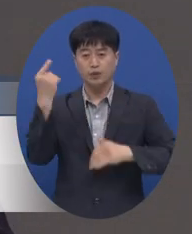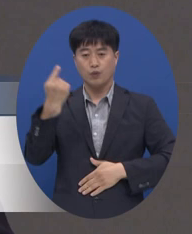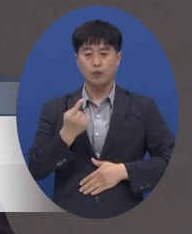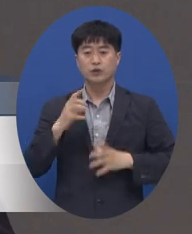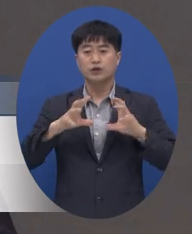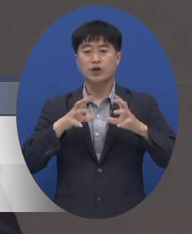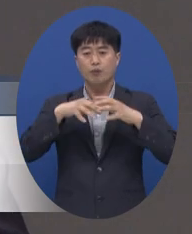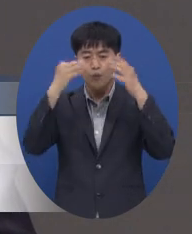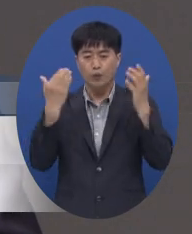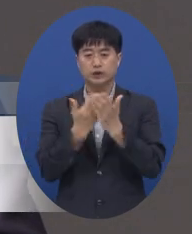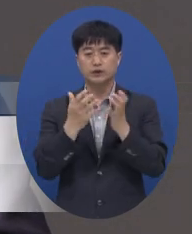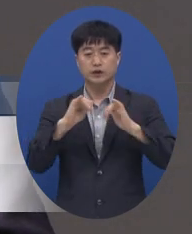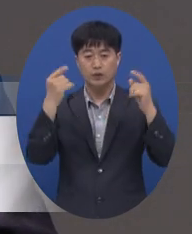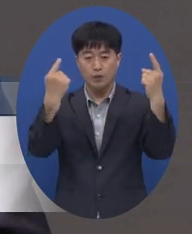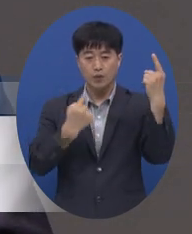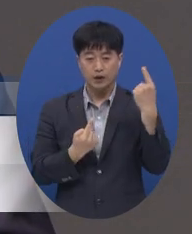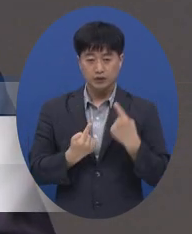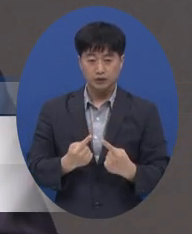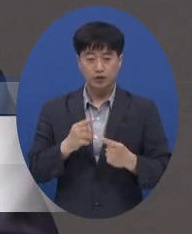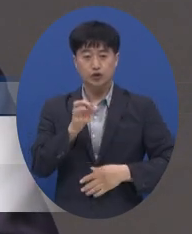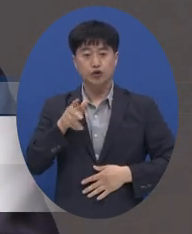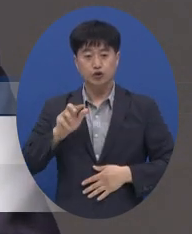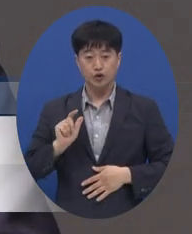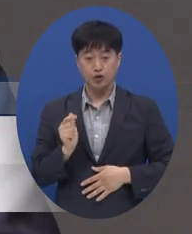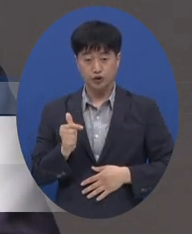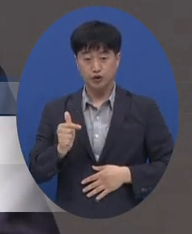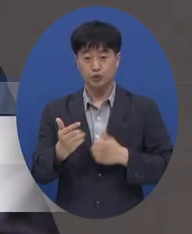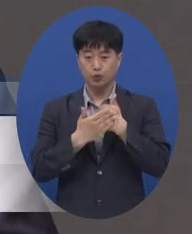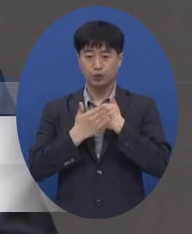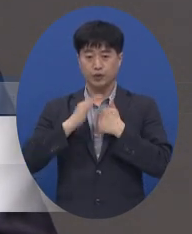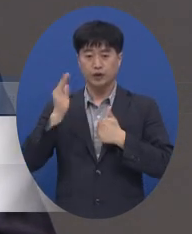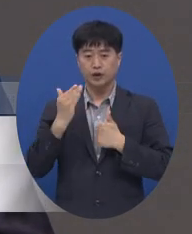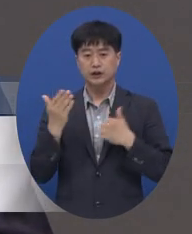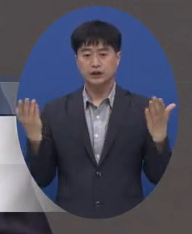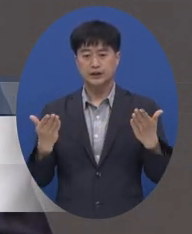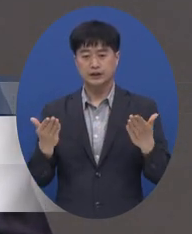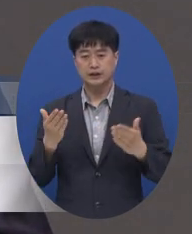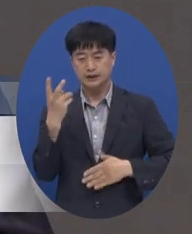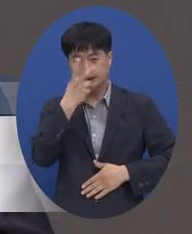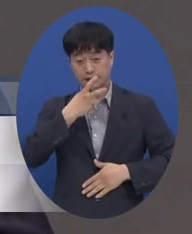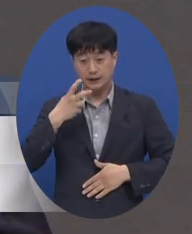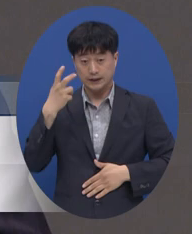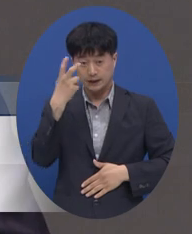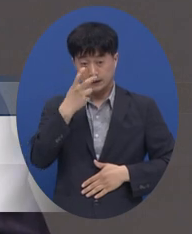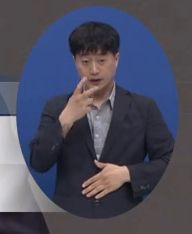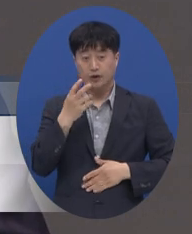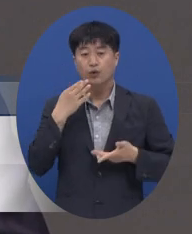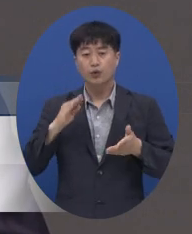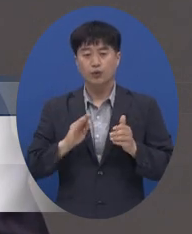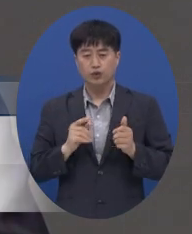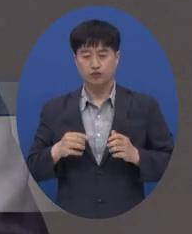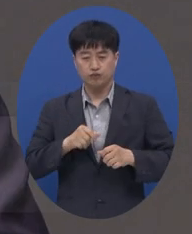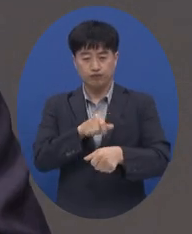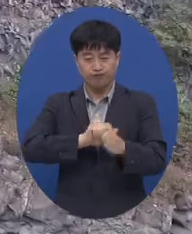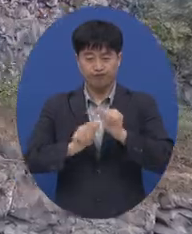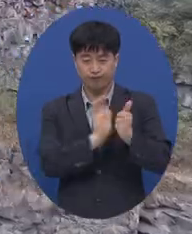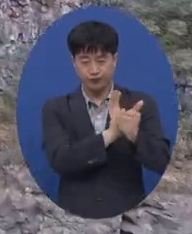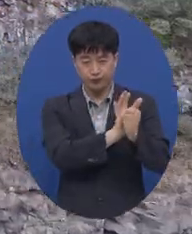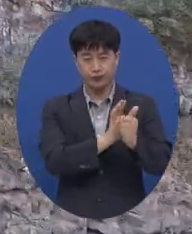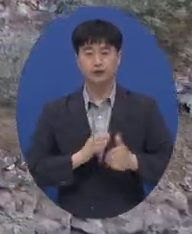와서 연천에서 연천 경기에 좀 도움이 되는 그런 일들을 잘 모색해가도록 도에서도 적극적인 지원을